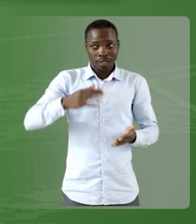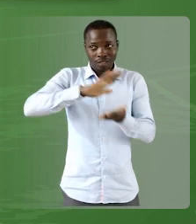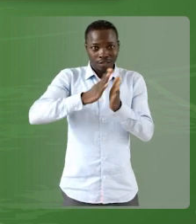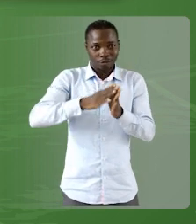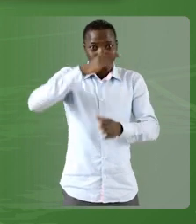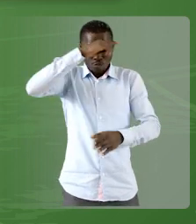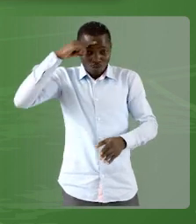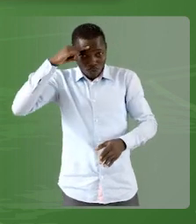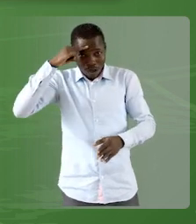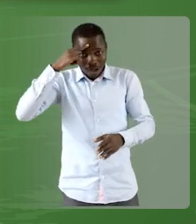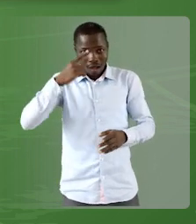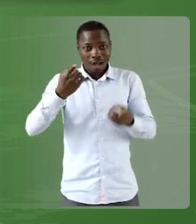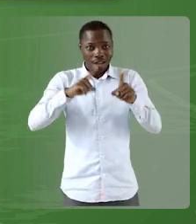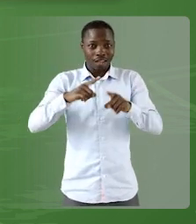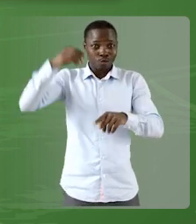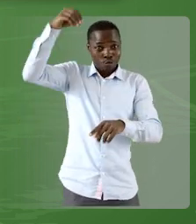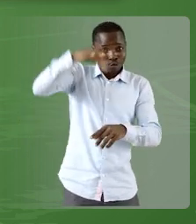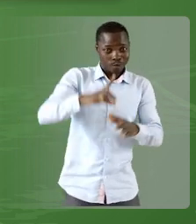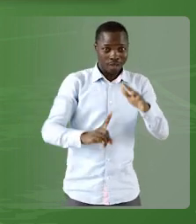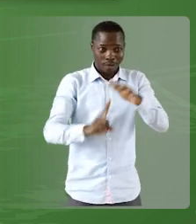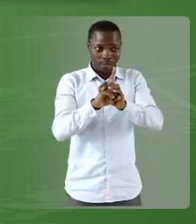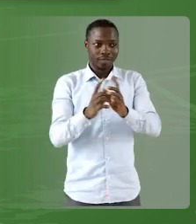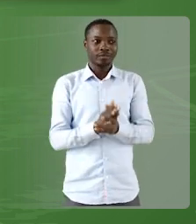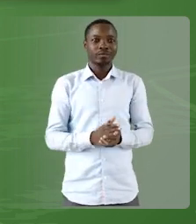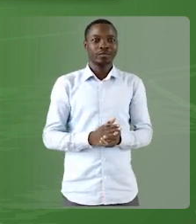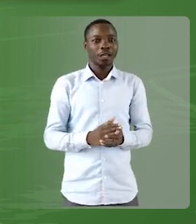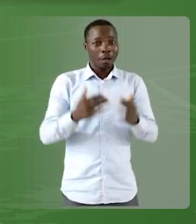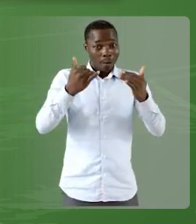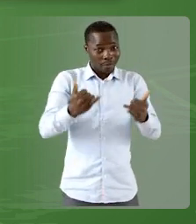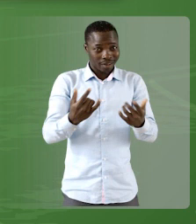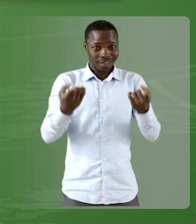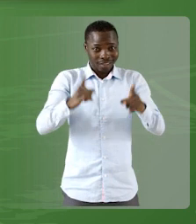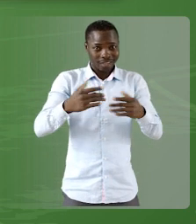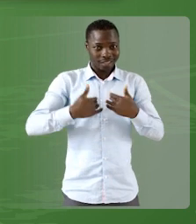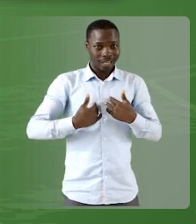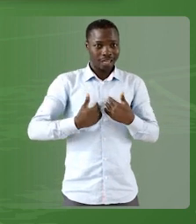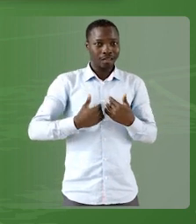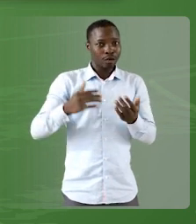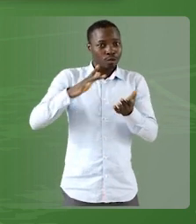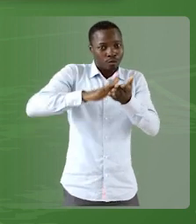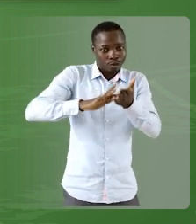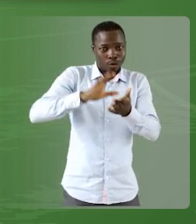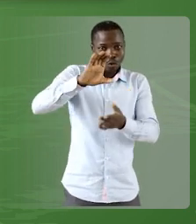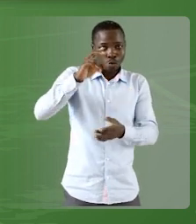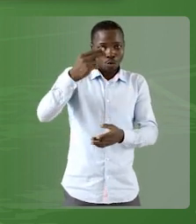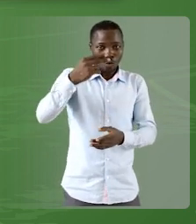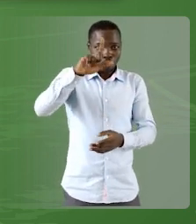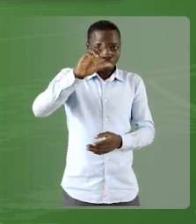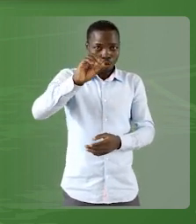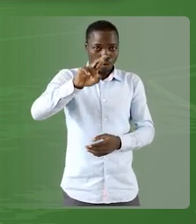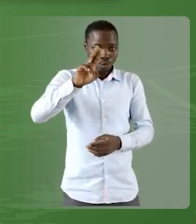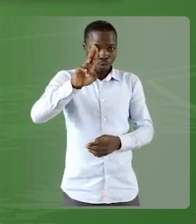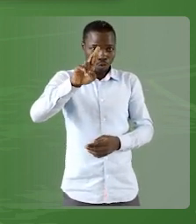lumière. En présence de chlorure de calcium, la solution d'humus donne des